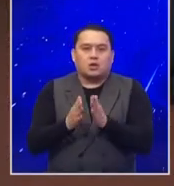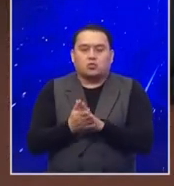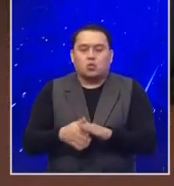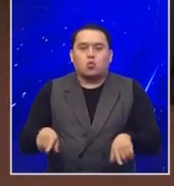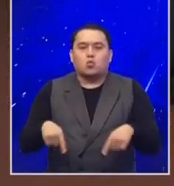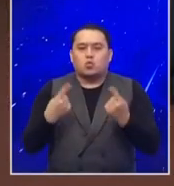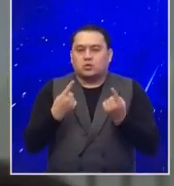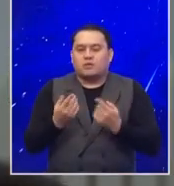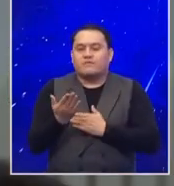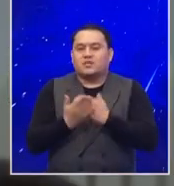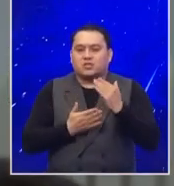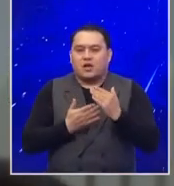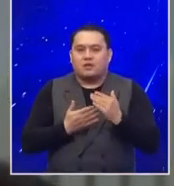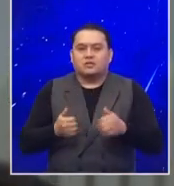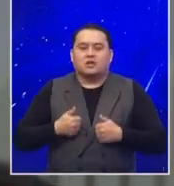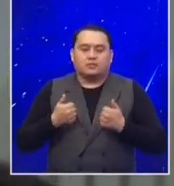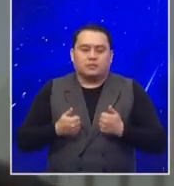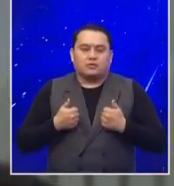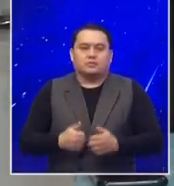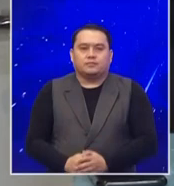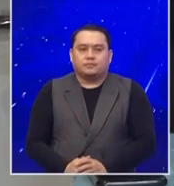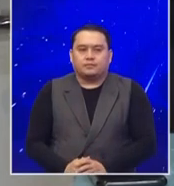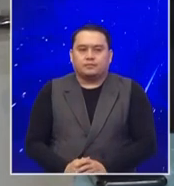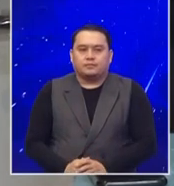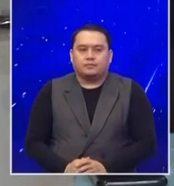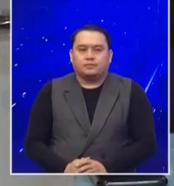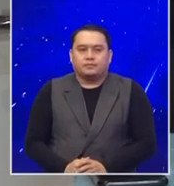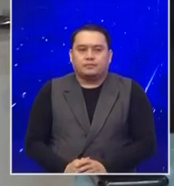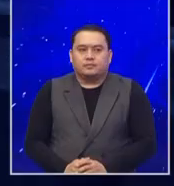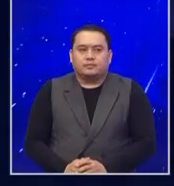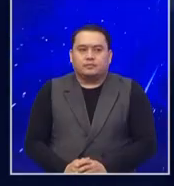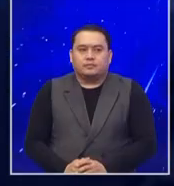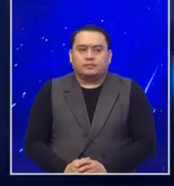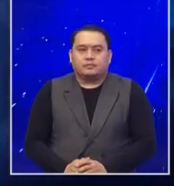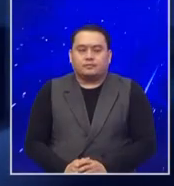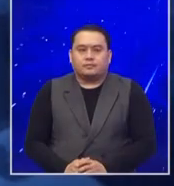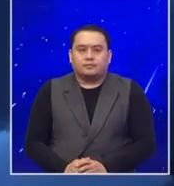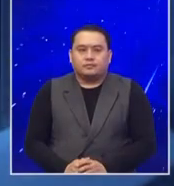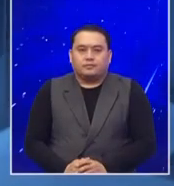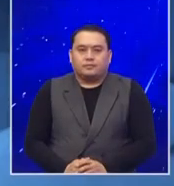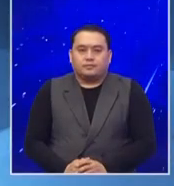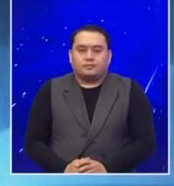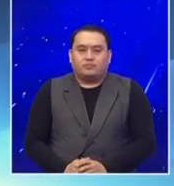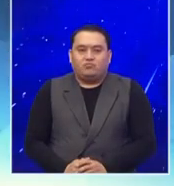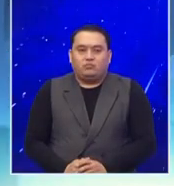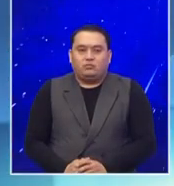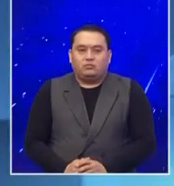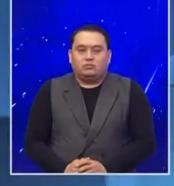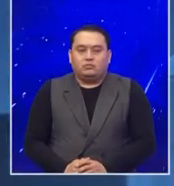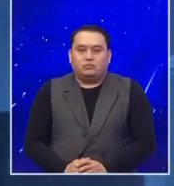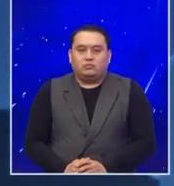округа было на высоком уровне, заключил Аким Карабулакского сельского округа. Алексей Цой, Нуржан Муканов, телеканал